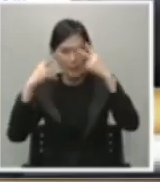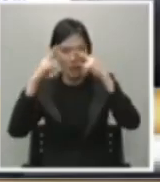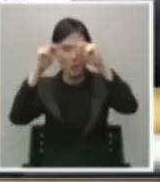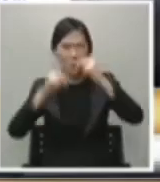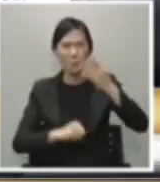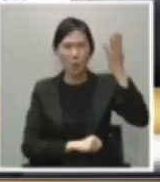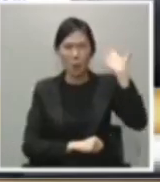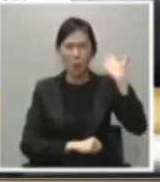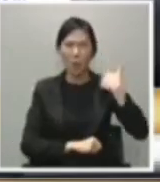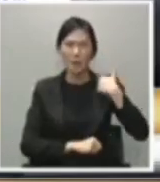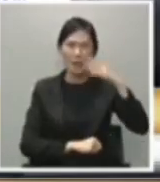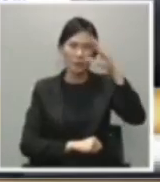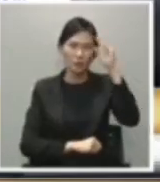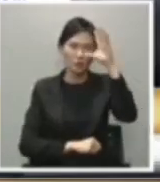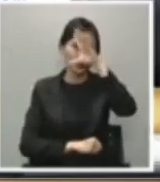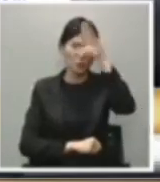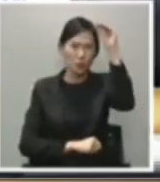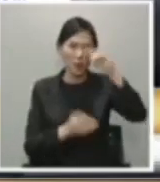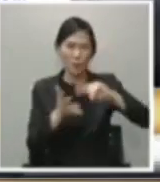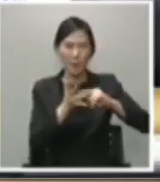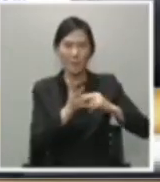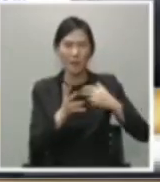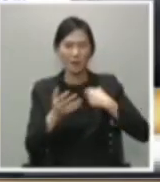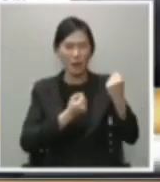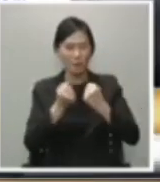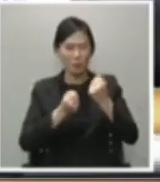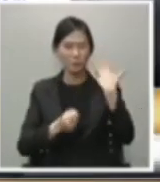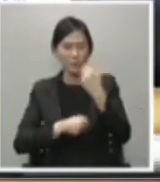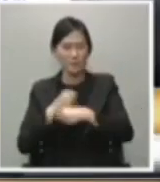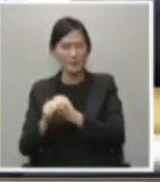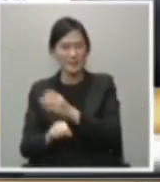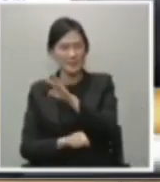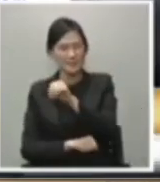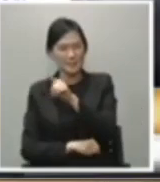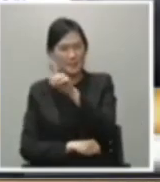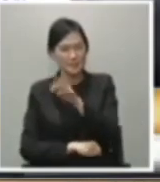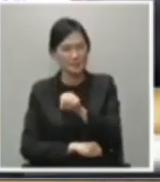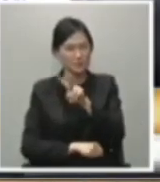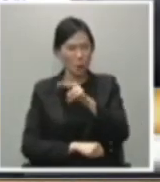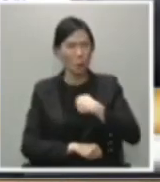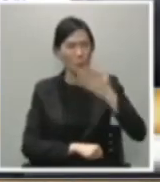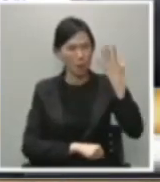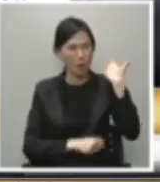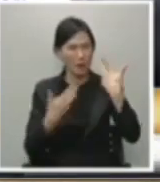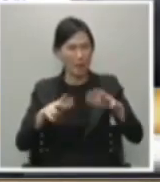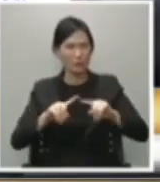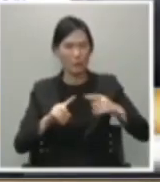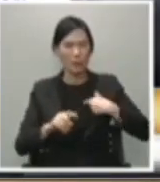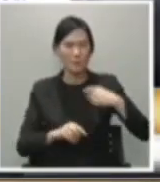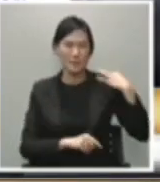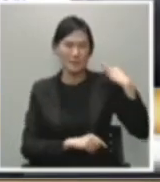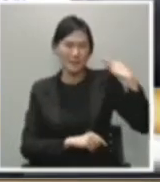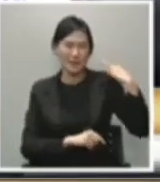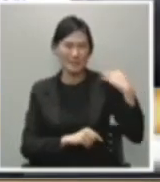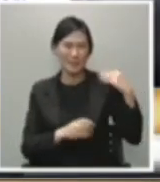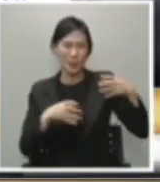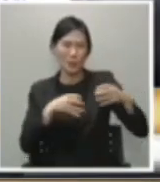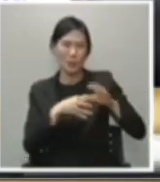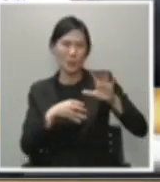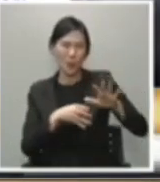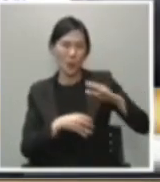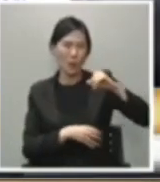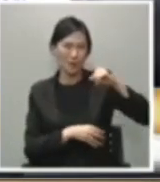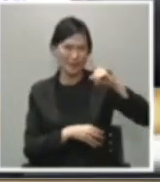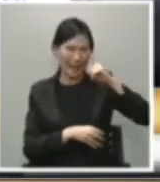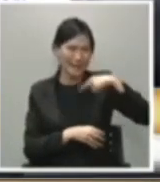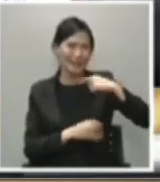ทยมาแล้วในปี41 42ปี44ก็มีคนมาอาสานะครับก็คือพรรคไทยรักไทยท่านทักษิณชินวัตรอาส